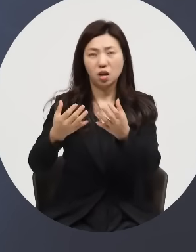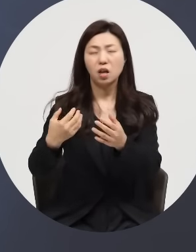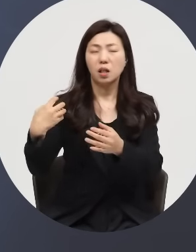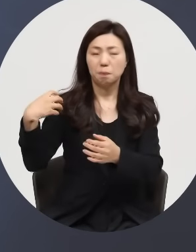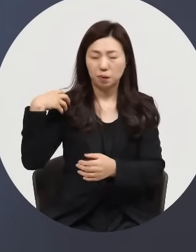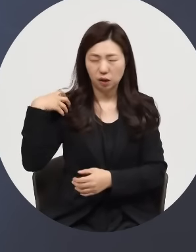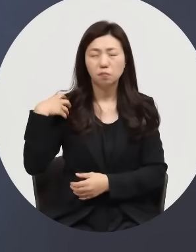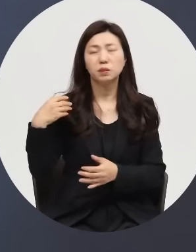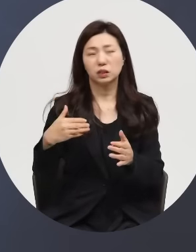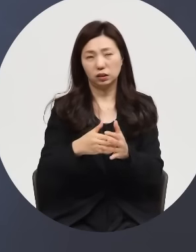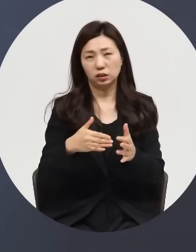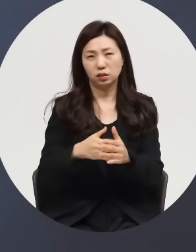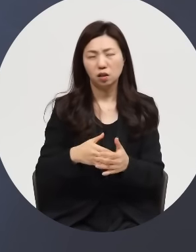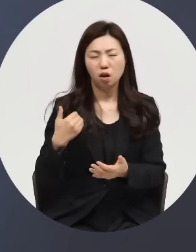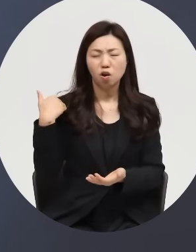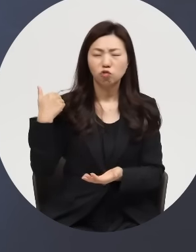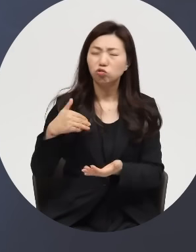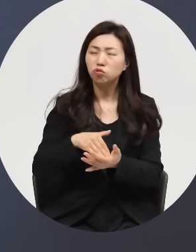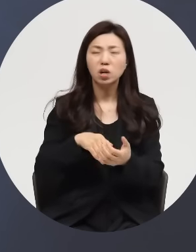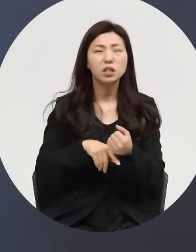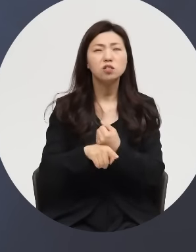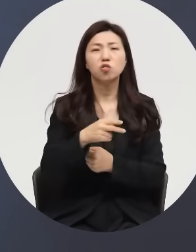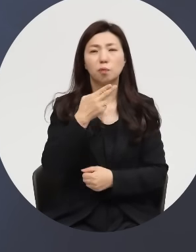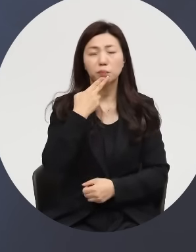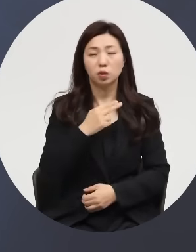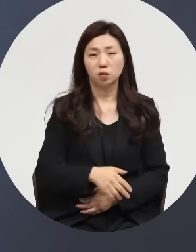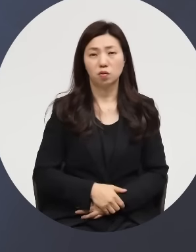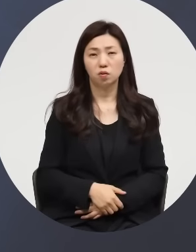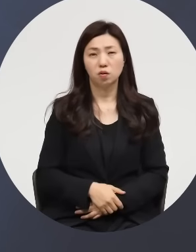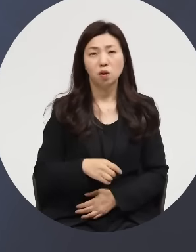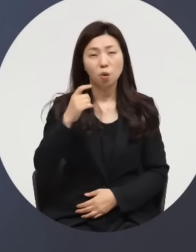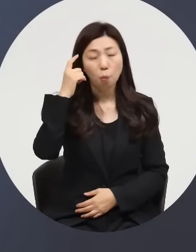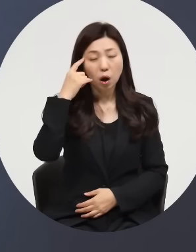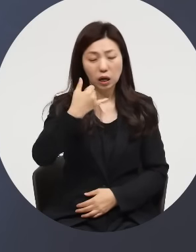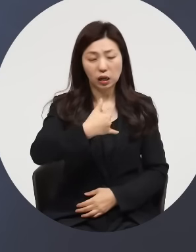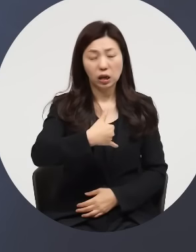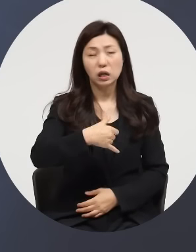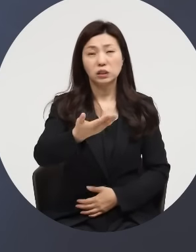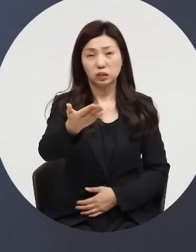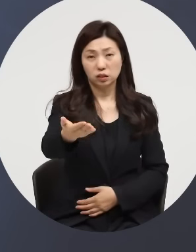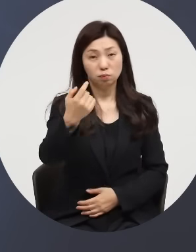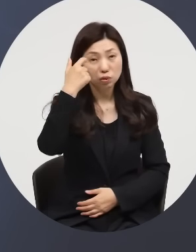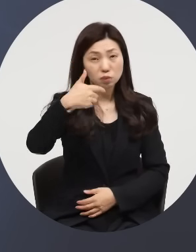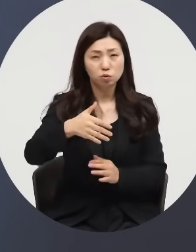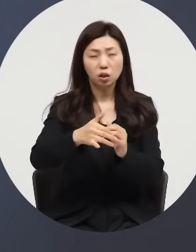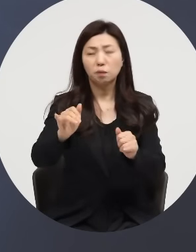후회할 필요도 없다. 그것은 자기 잘못이 아니기 때문에.